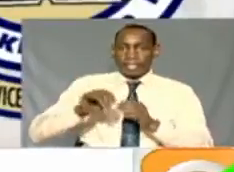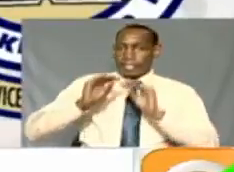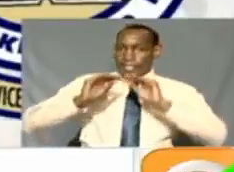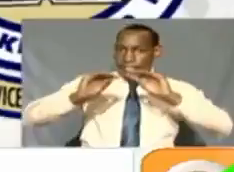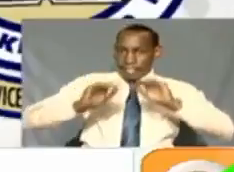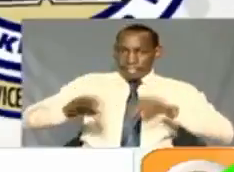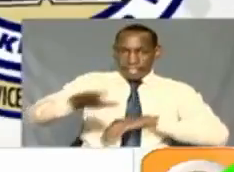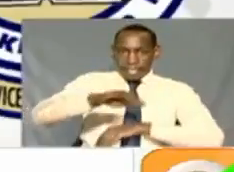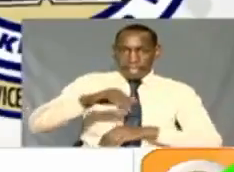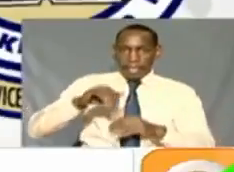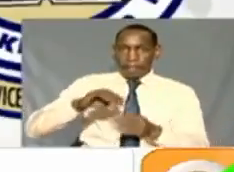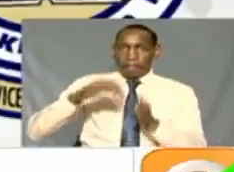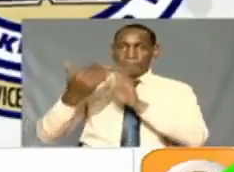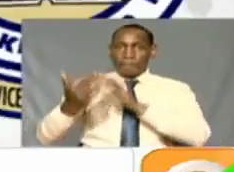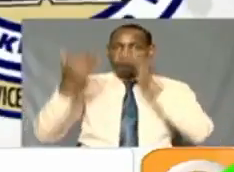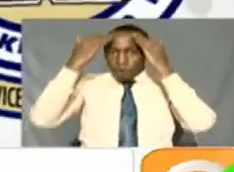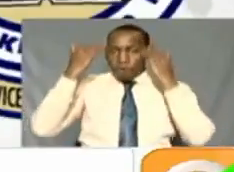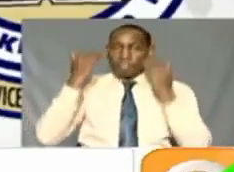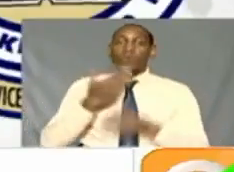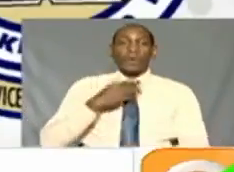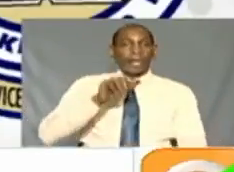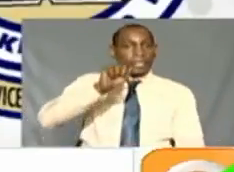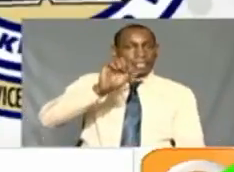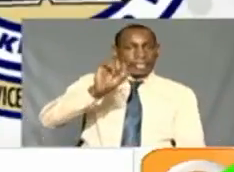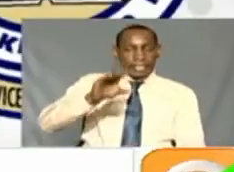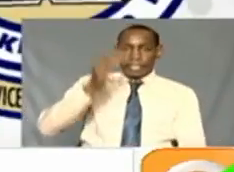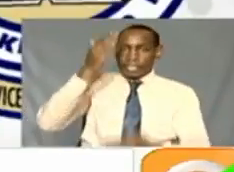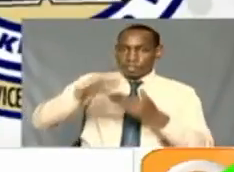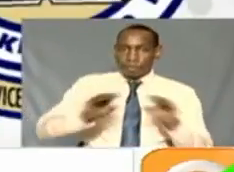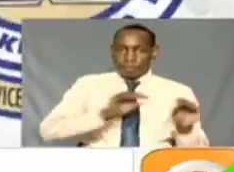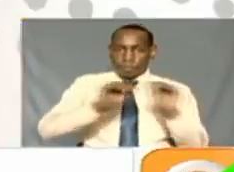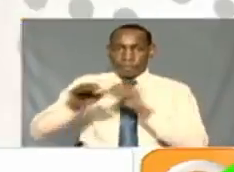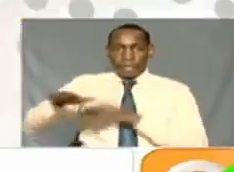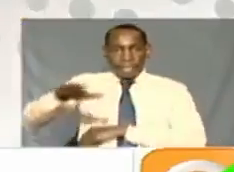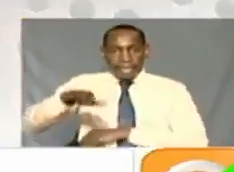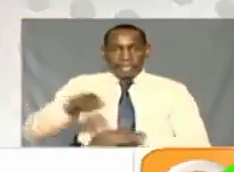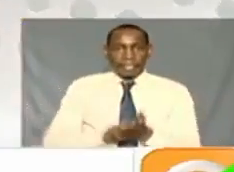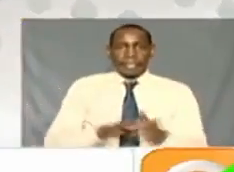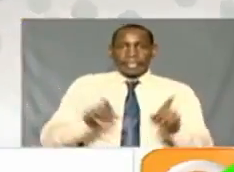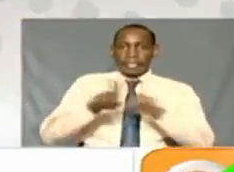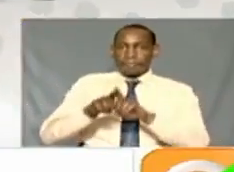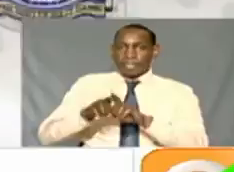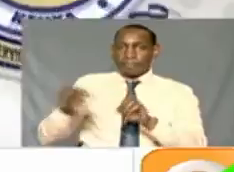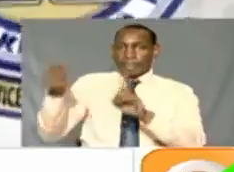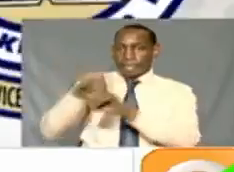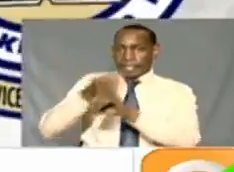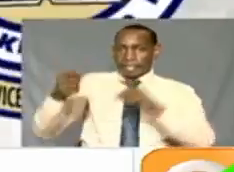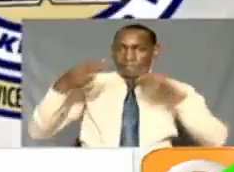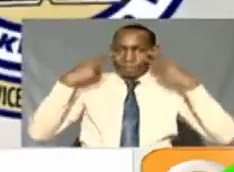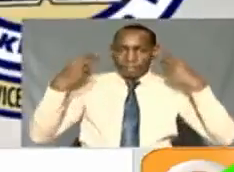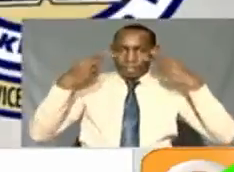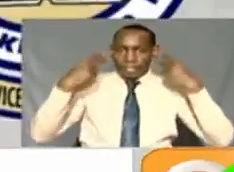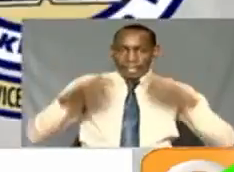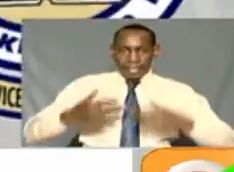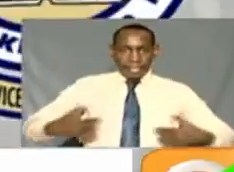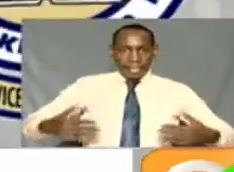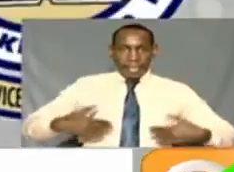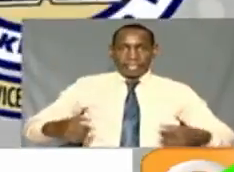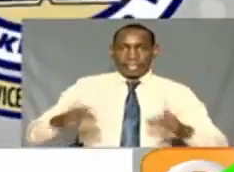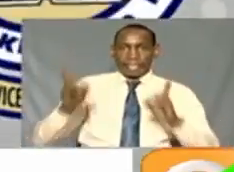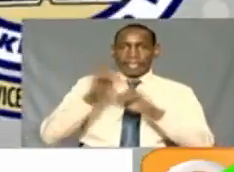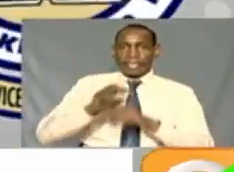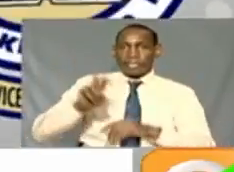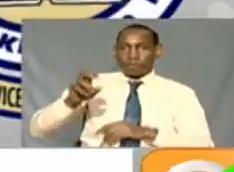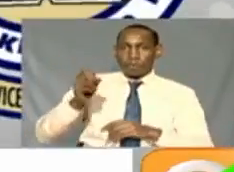hilo walifika mahakamani wakitaka TSC shurutisho kuondoa eneo hilo. Kisa cha shambulizi la kigaidi katika chuo kikuu cha Garissa tarehe 2